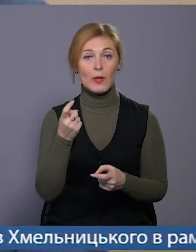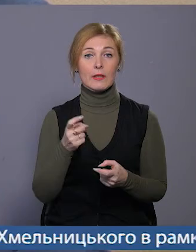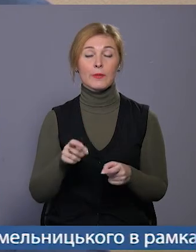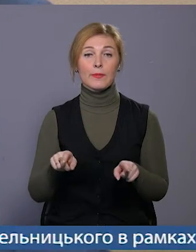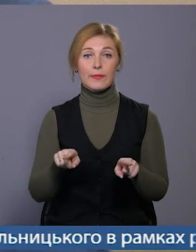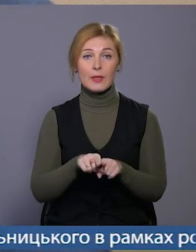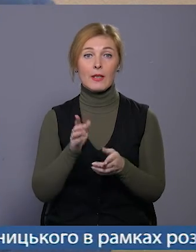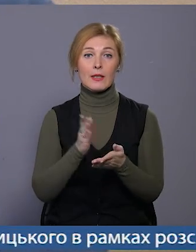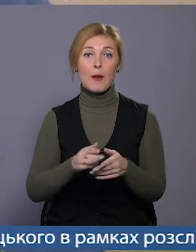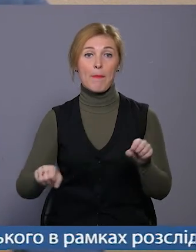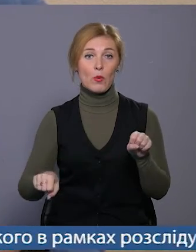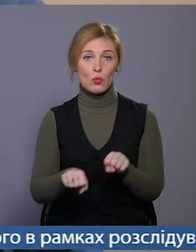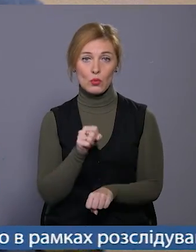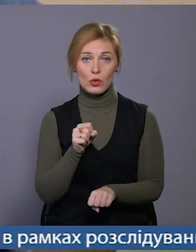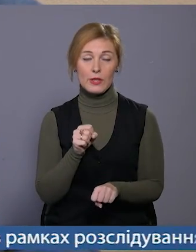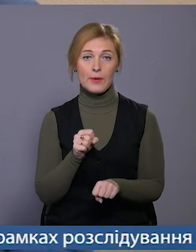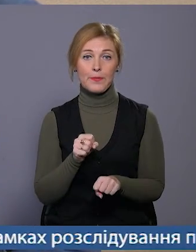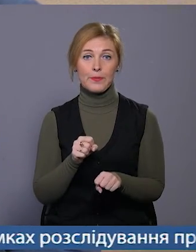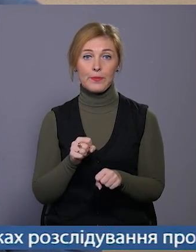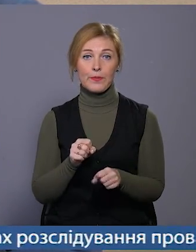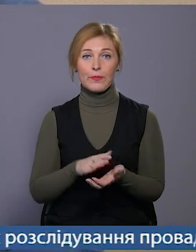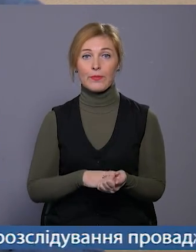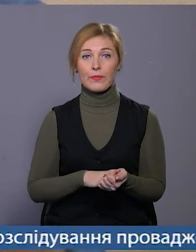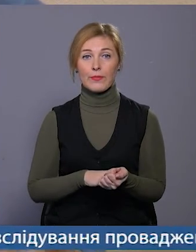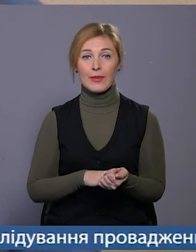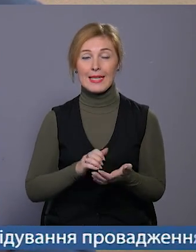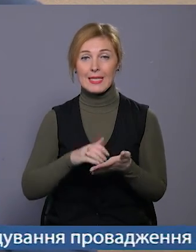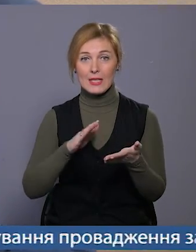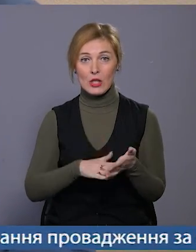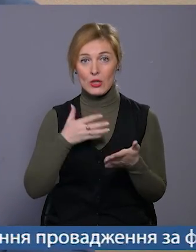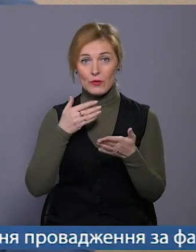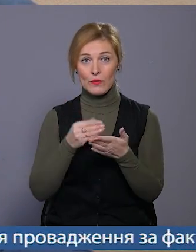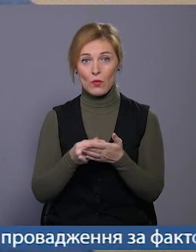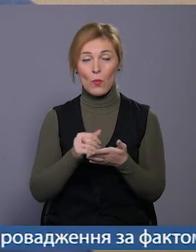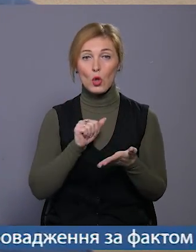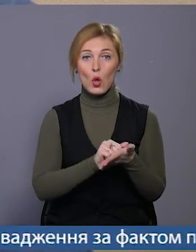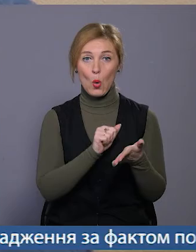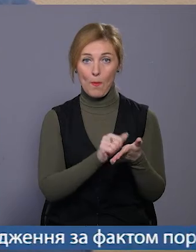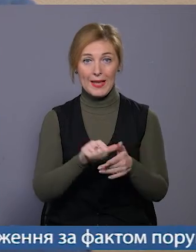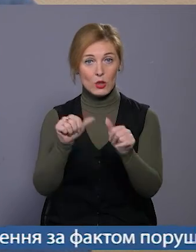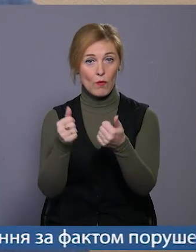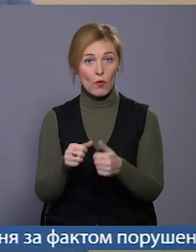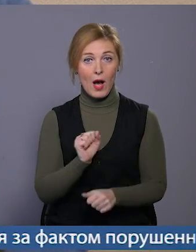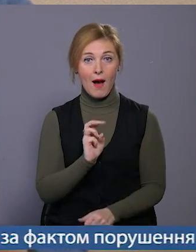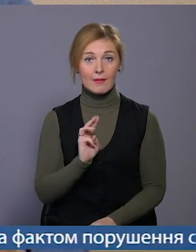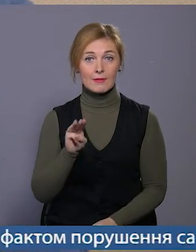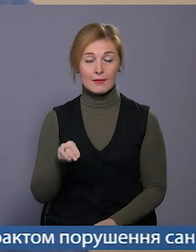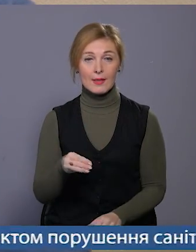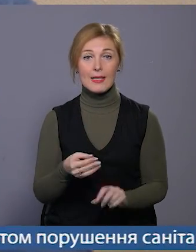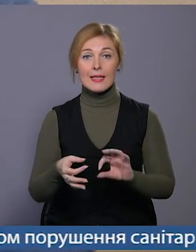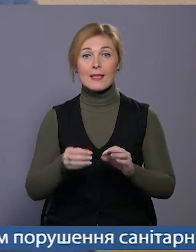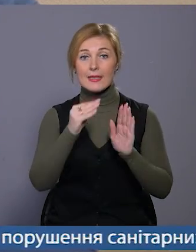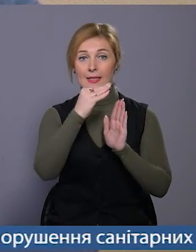вчиняється порушення, і уповноважений це зазначає у своєму процесуальному документі у формі акту, тоді вже